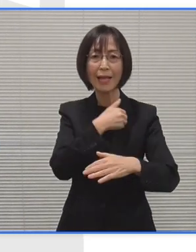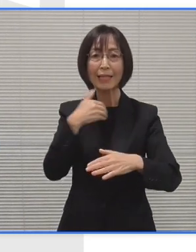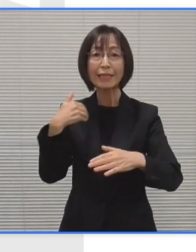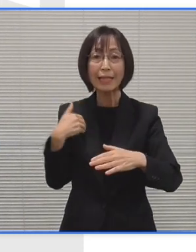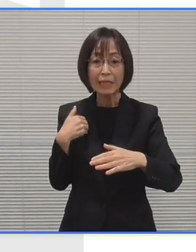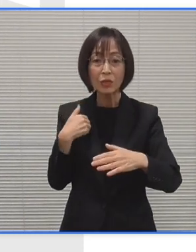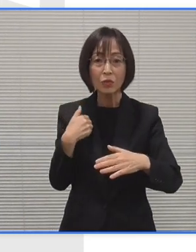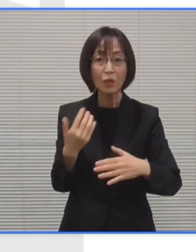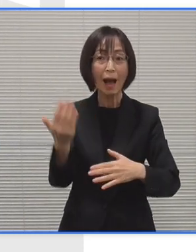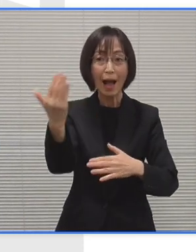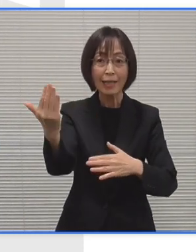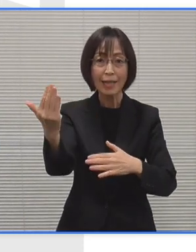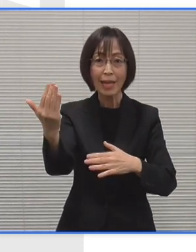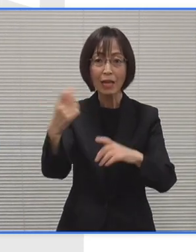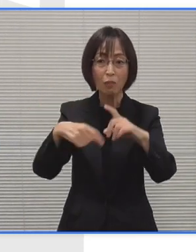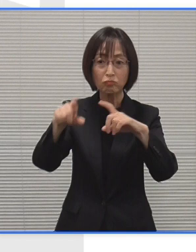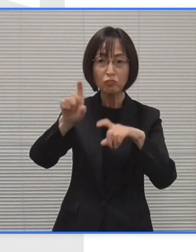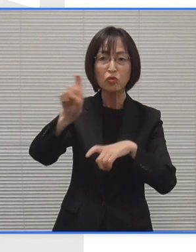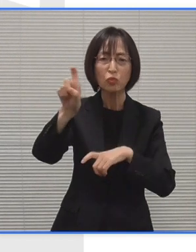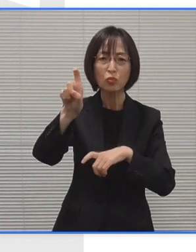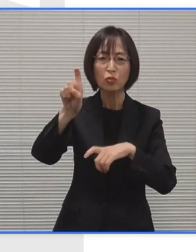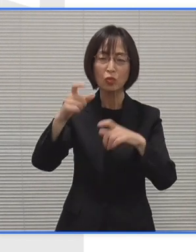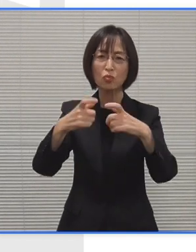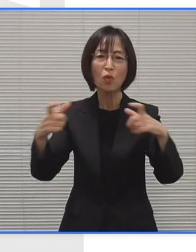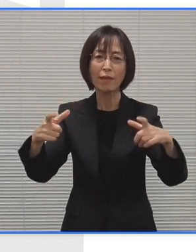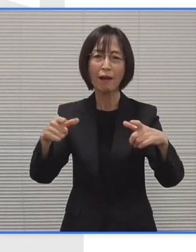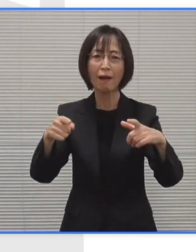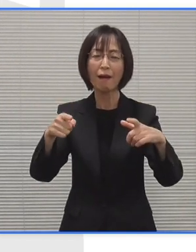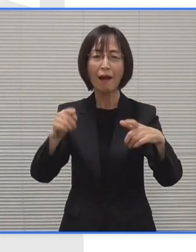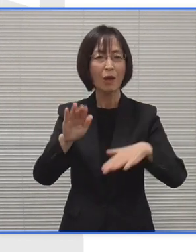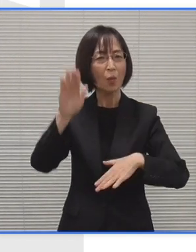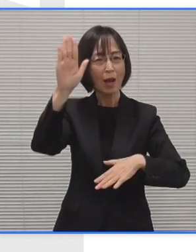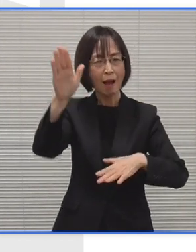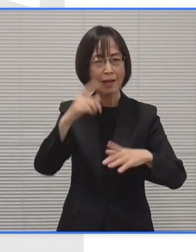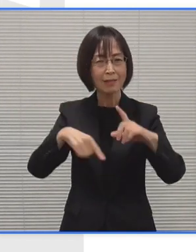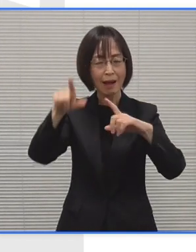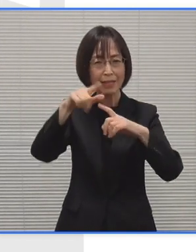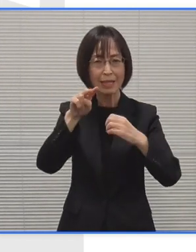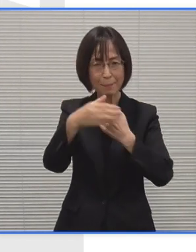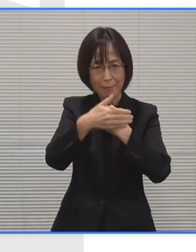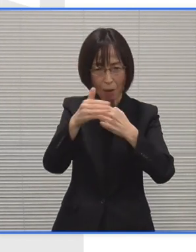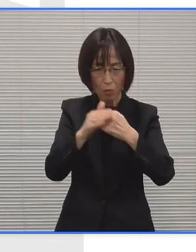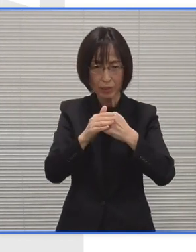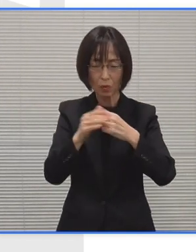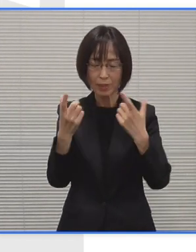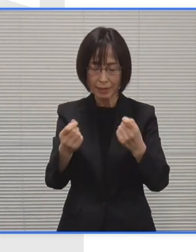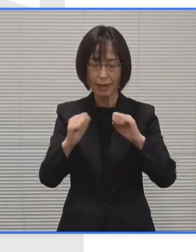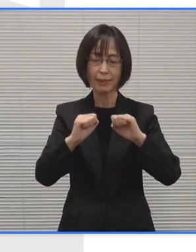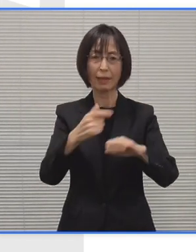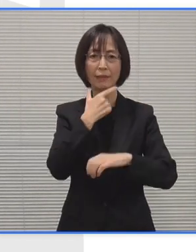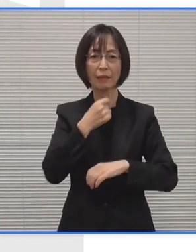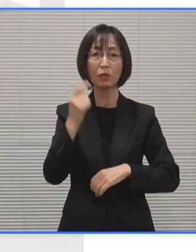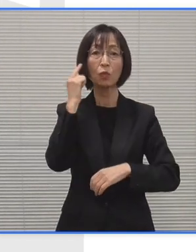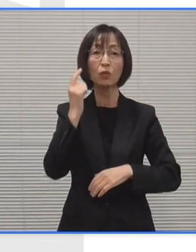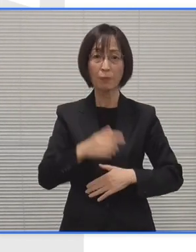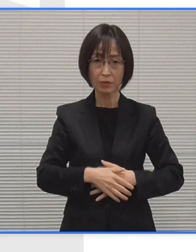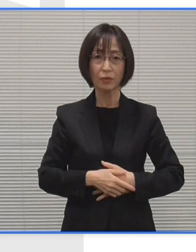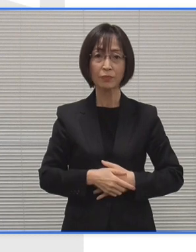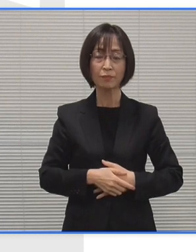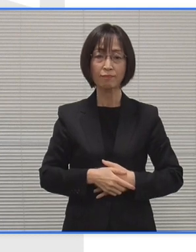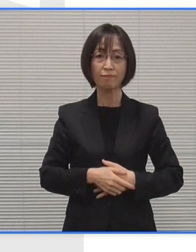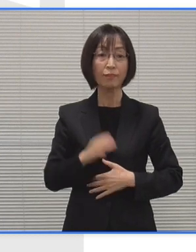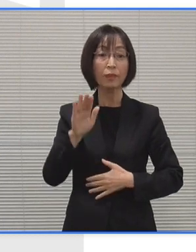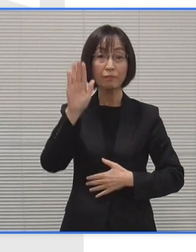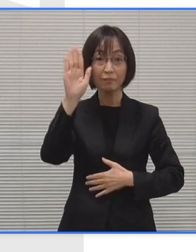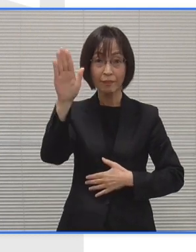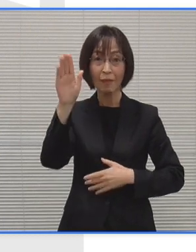が10増えましたので、これからますます見守りしっかりやっていければと思います。これ